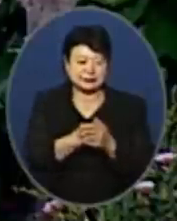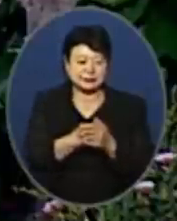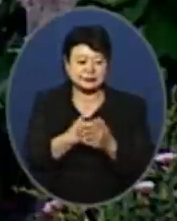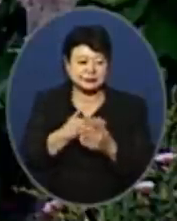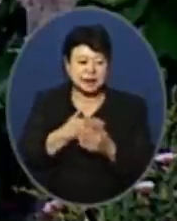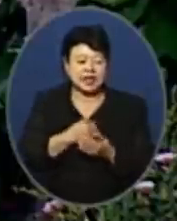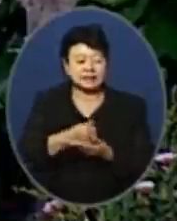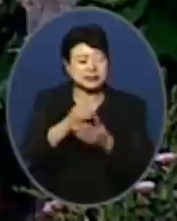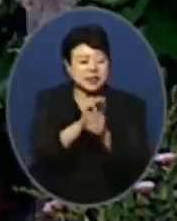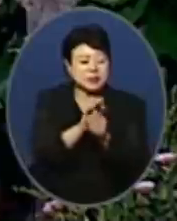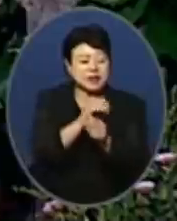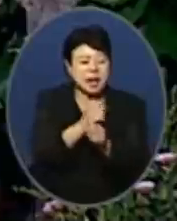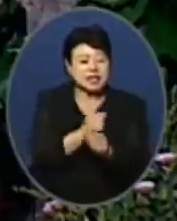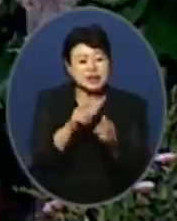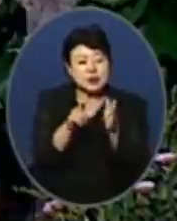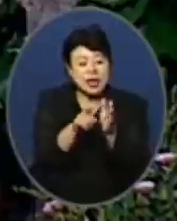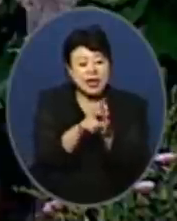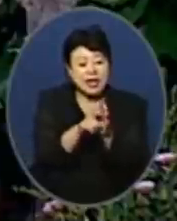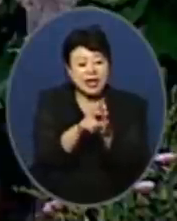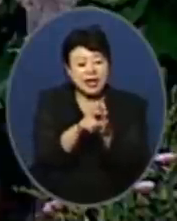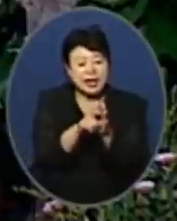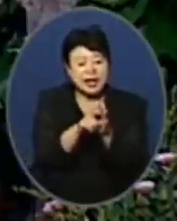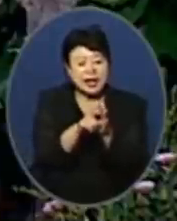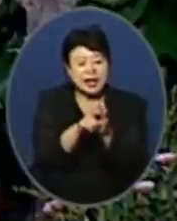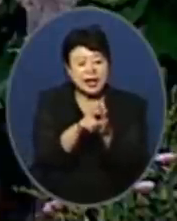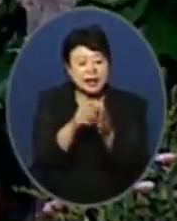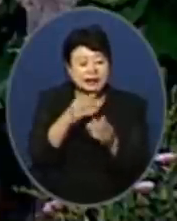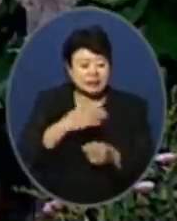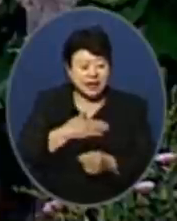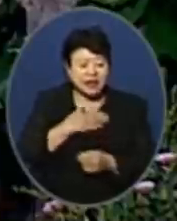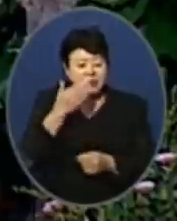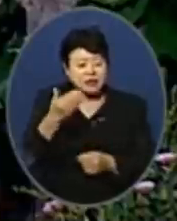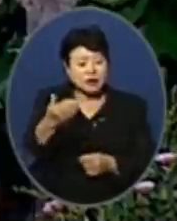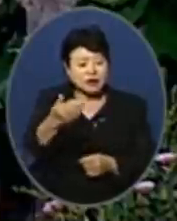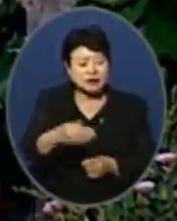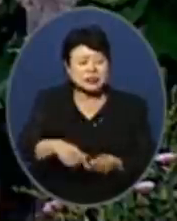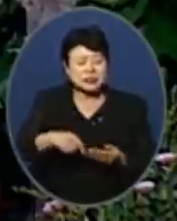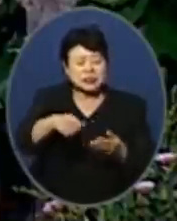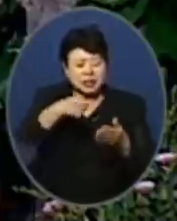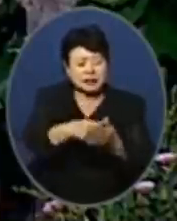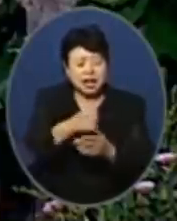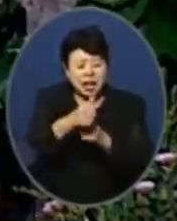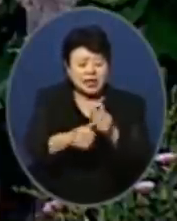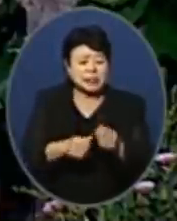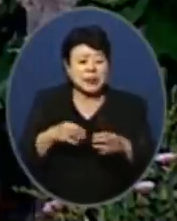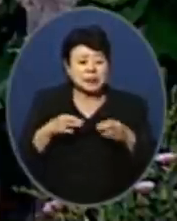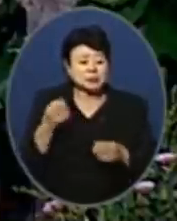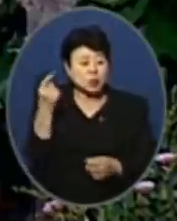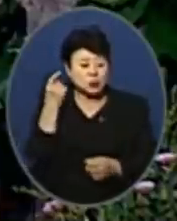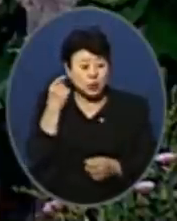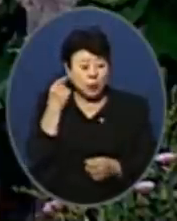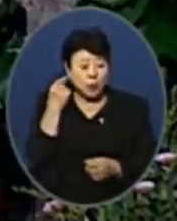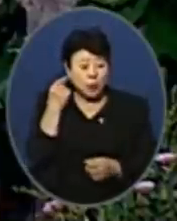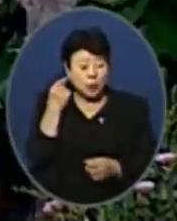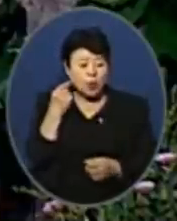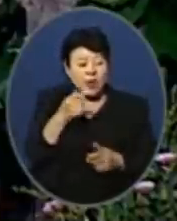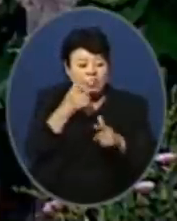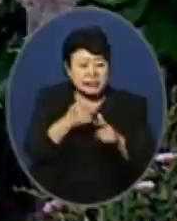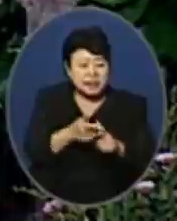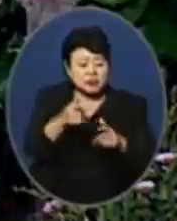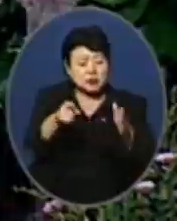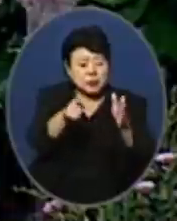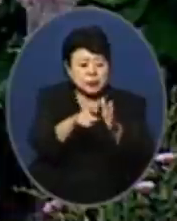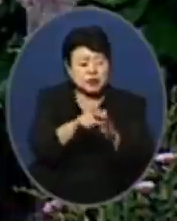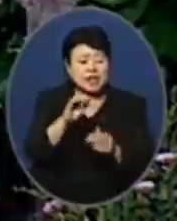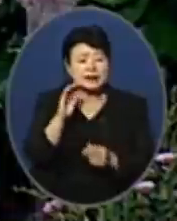나를 섬기게 하기 위해 내가 너를 선택했다는 하나님의 음성을 듣고 예수를